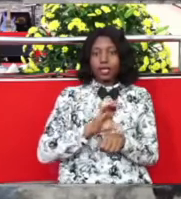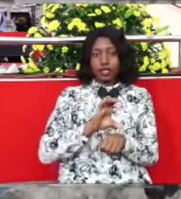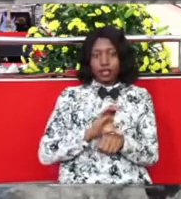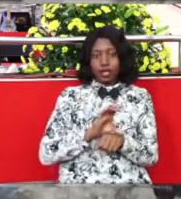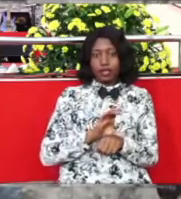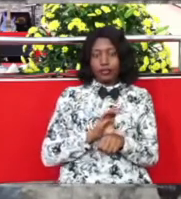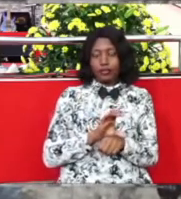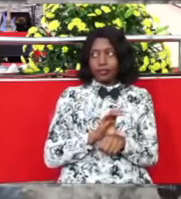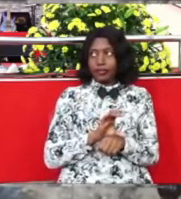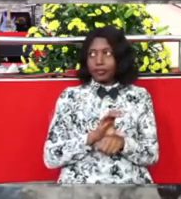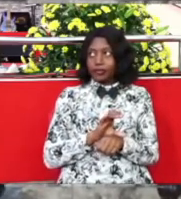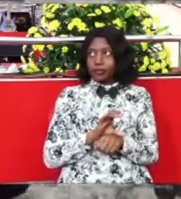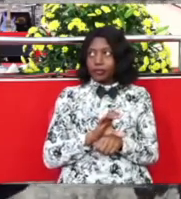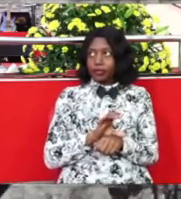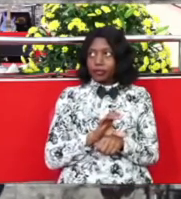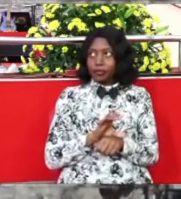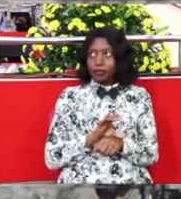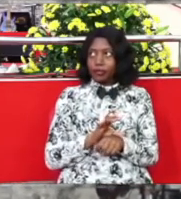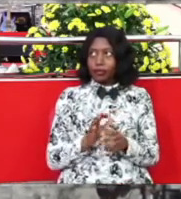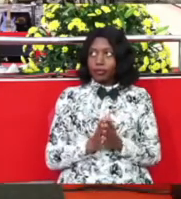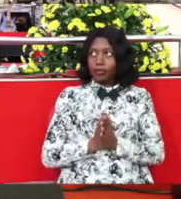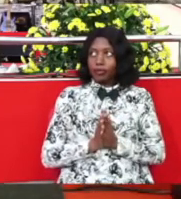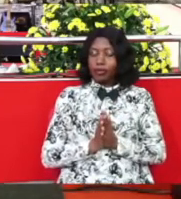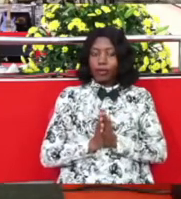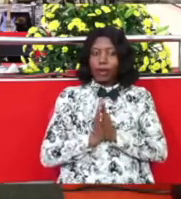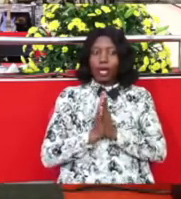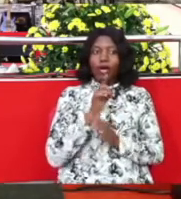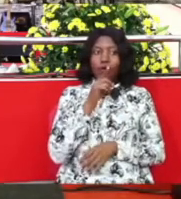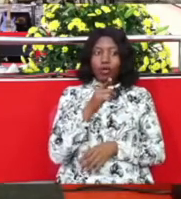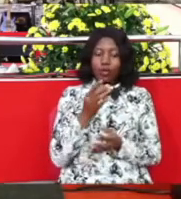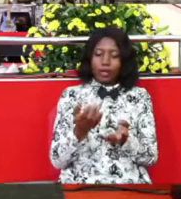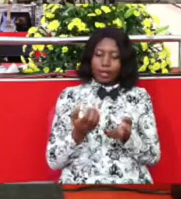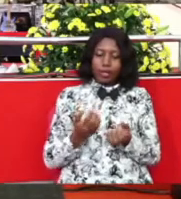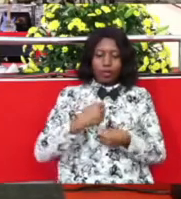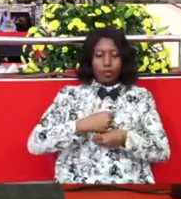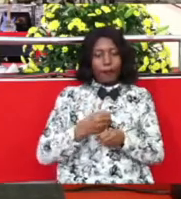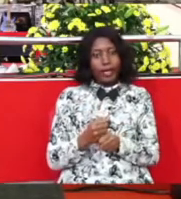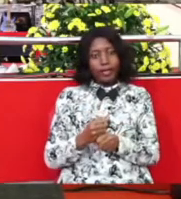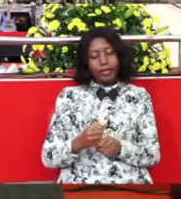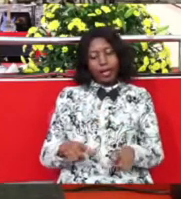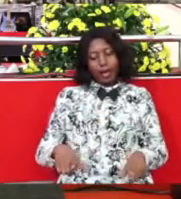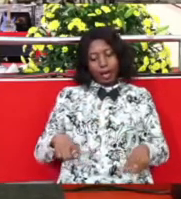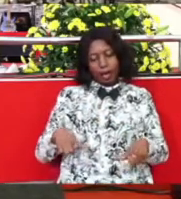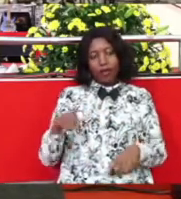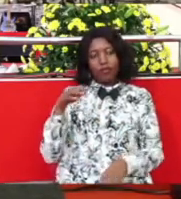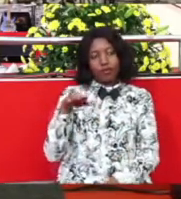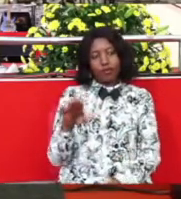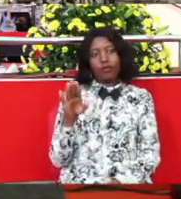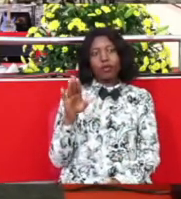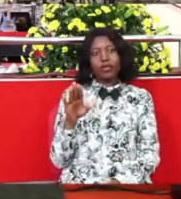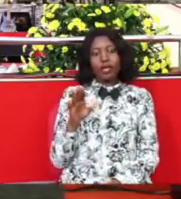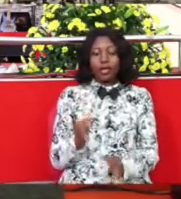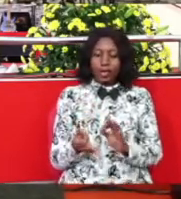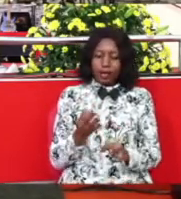ambalo tunafanya kama kalenda, yani jambo la kawaida. You will make it a lifestyle in such a way that even when those days are not there,